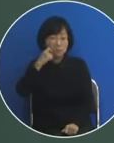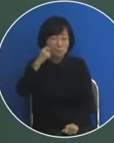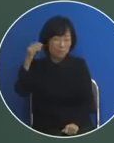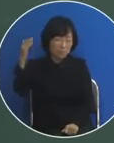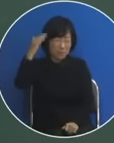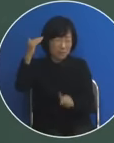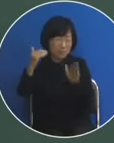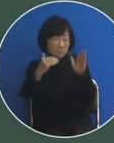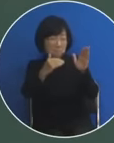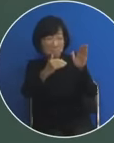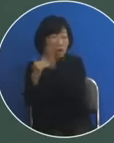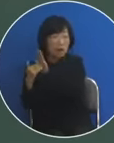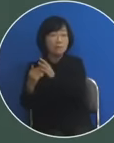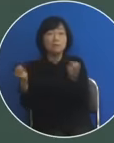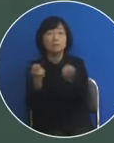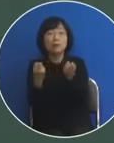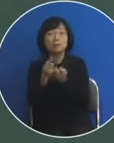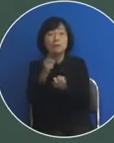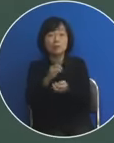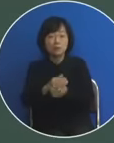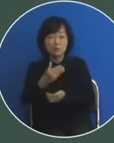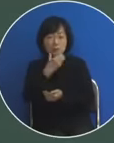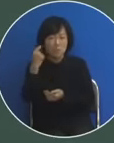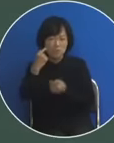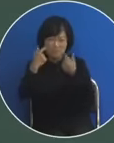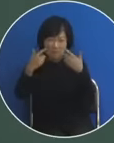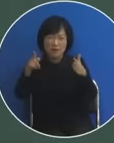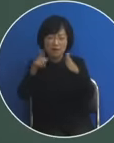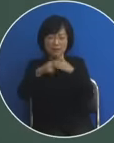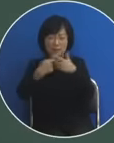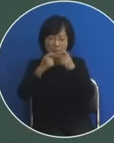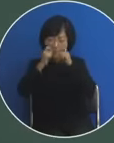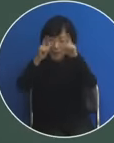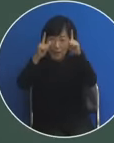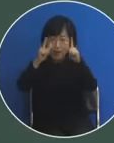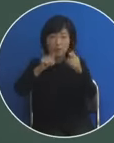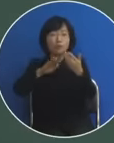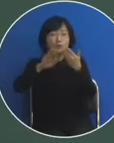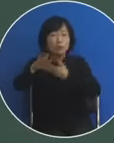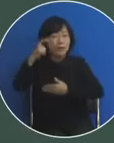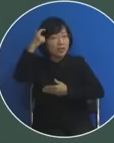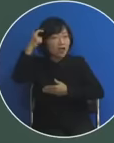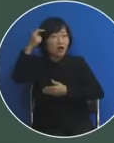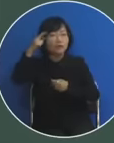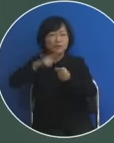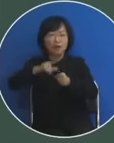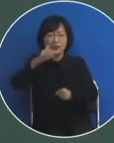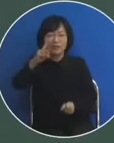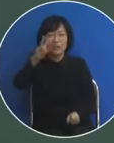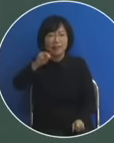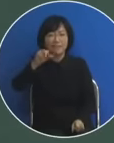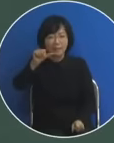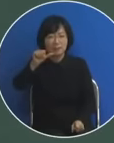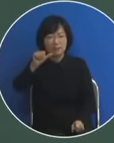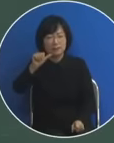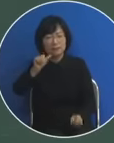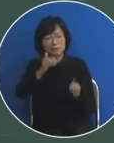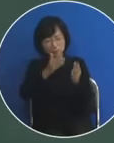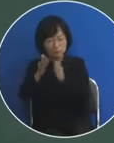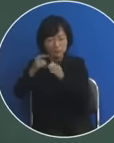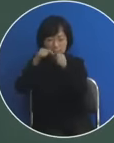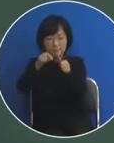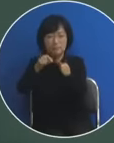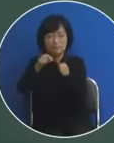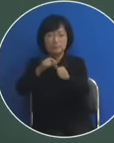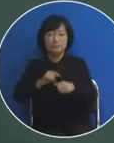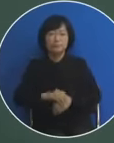영적 DNA를 갖추라. No background of hell, no curses, no disasters will befall you. And after equipping yourself with the correct gospel, have spiritual DNA.